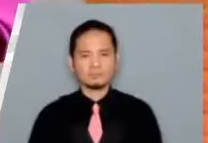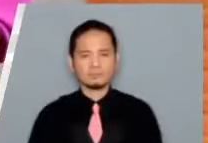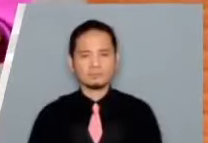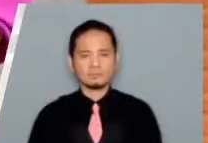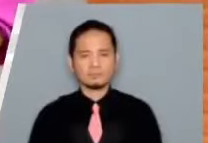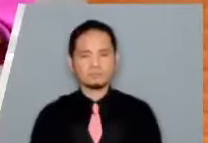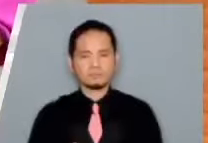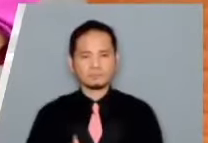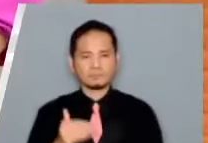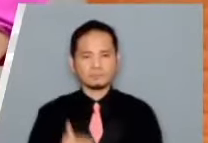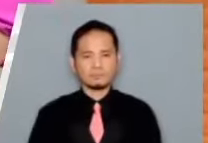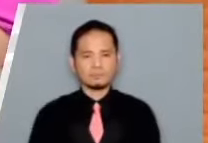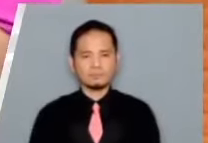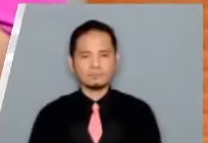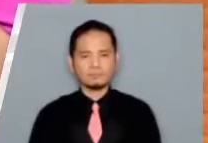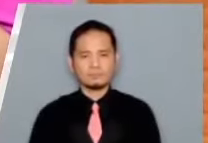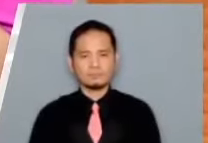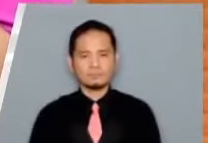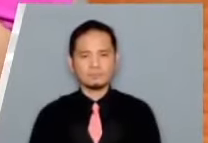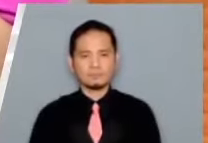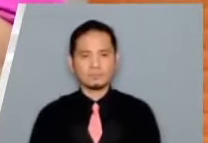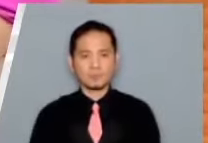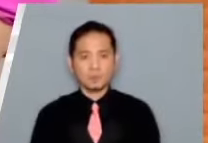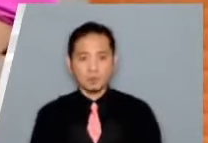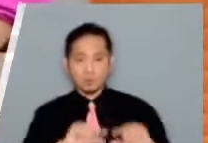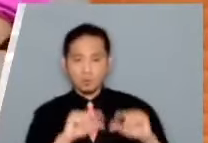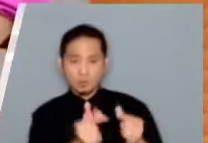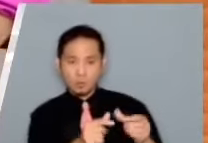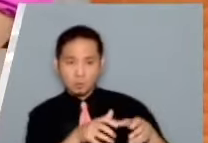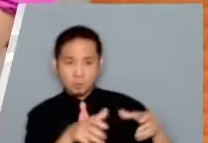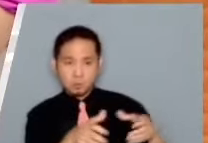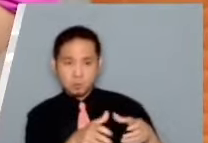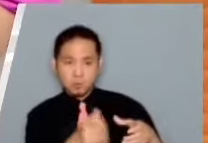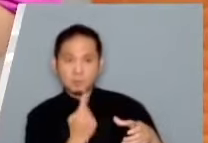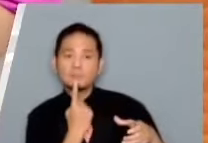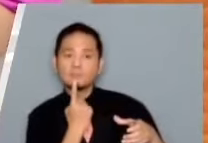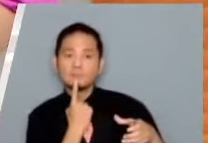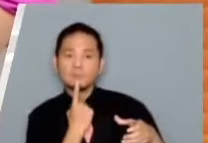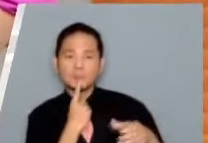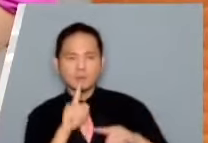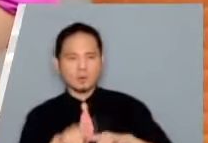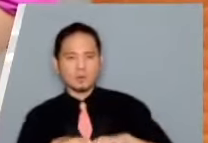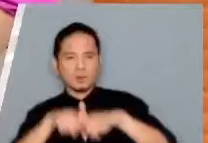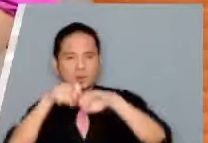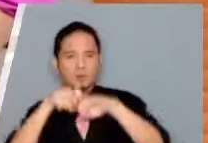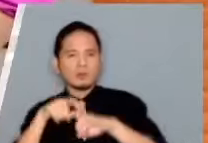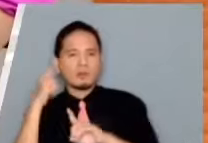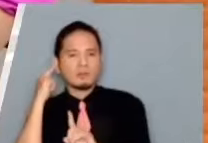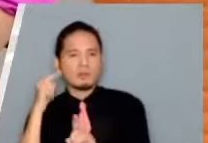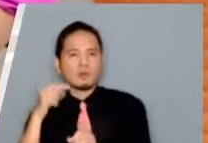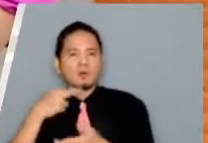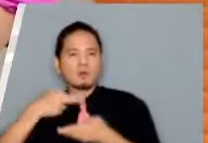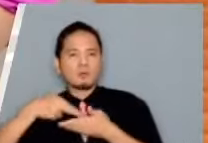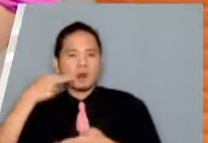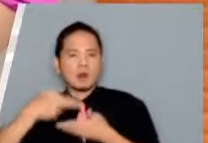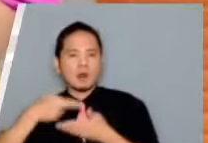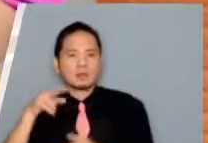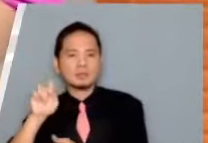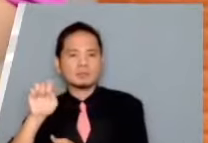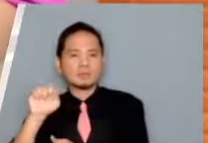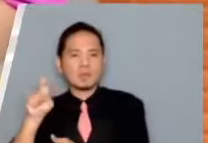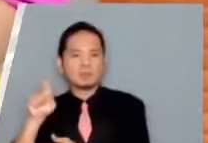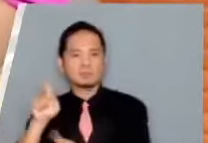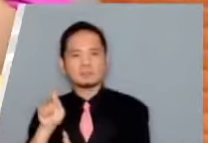hinihiling ng isang grupo na suspendihin muna ang probisyon sa rice terrific law na nagbabawal sa pagbebenta ng nfa